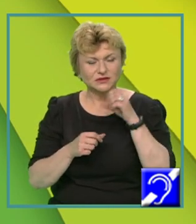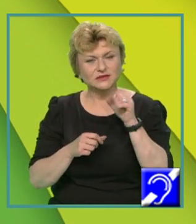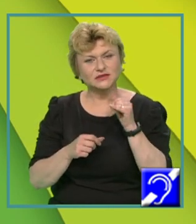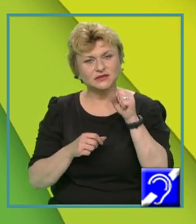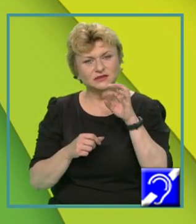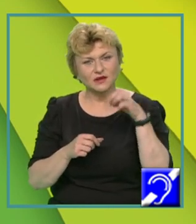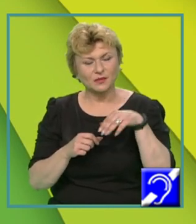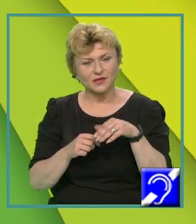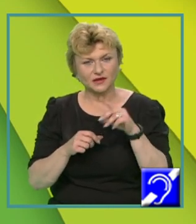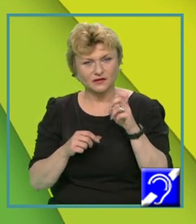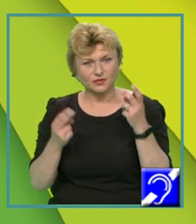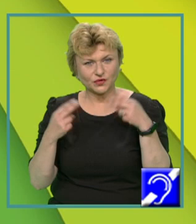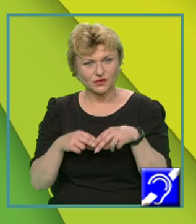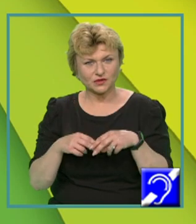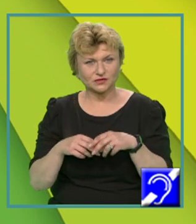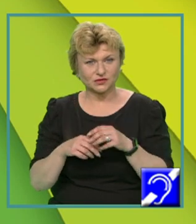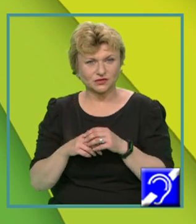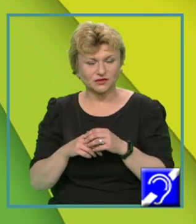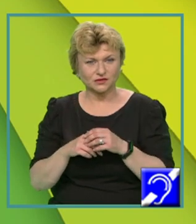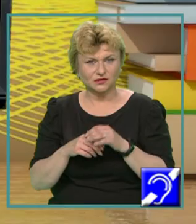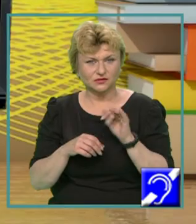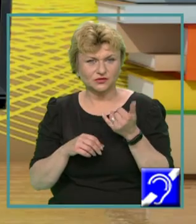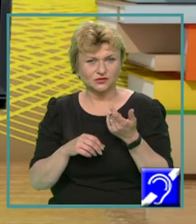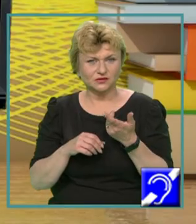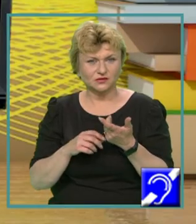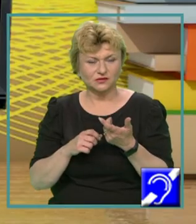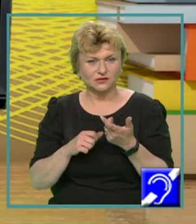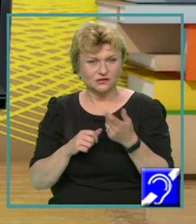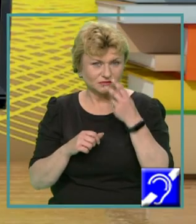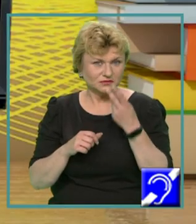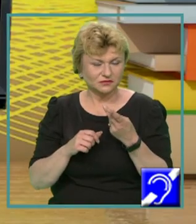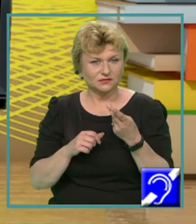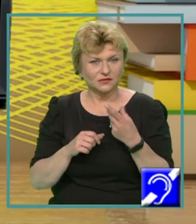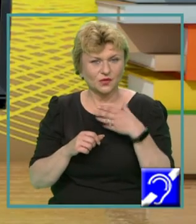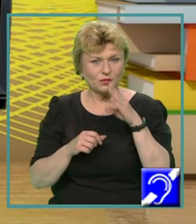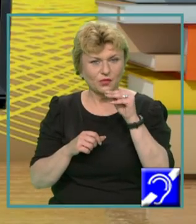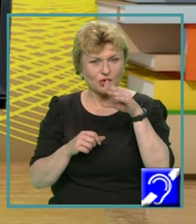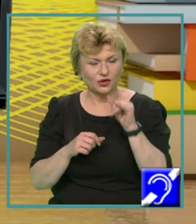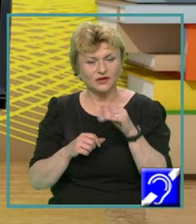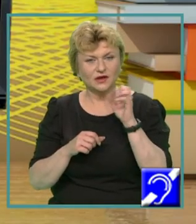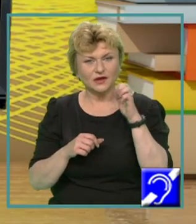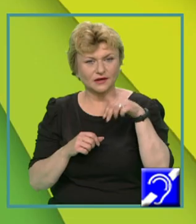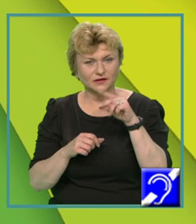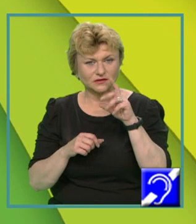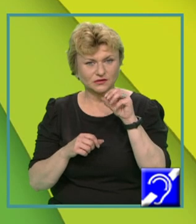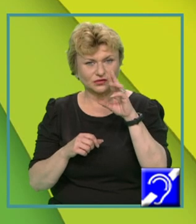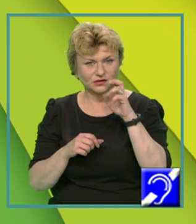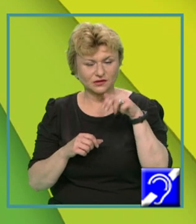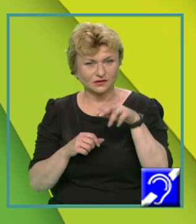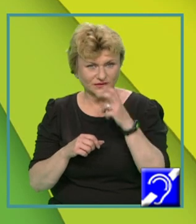reproducător. Iată, am ales anexita și adenomul de prostată. Iată boli endocrine. Vedeți aici,